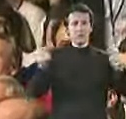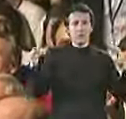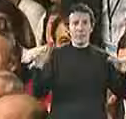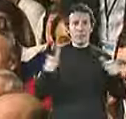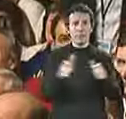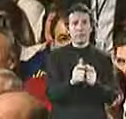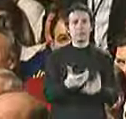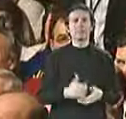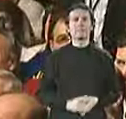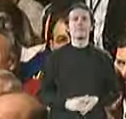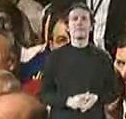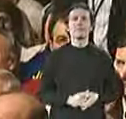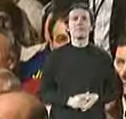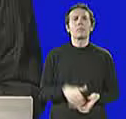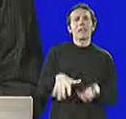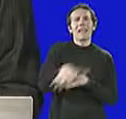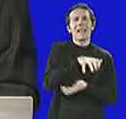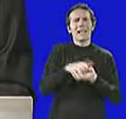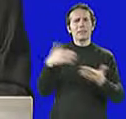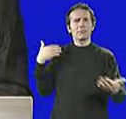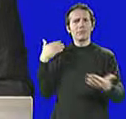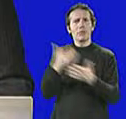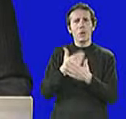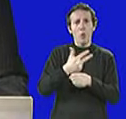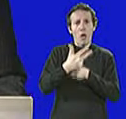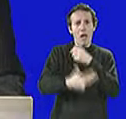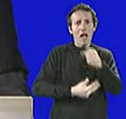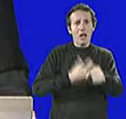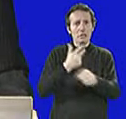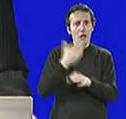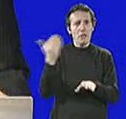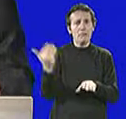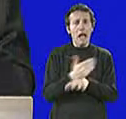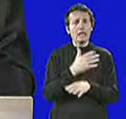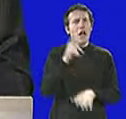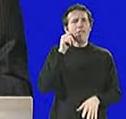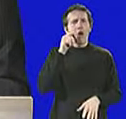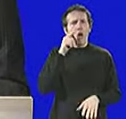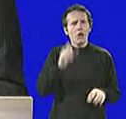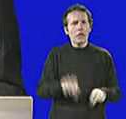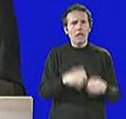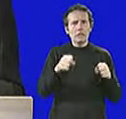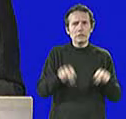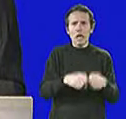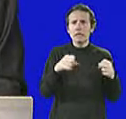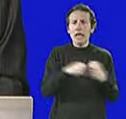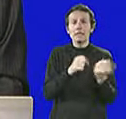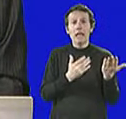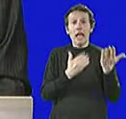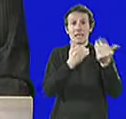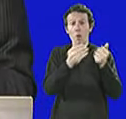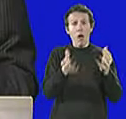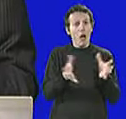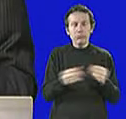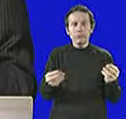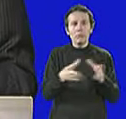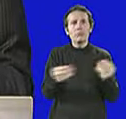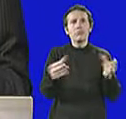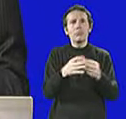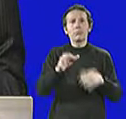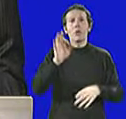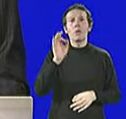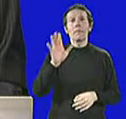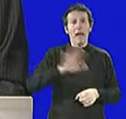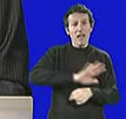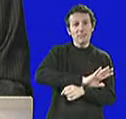La crise que nous connaissons depuis 3 ans a anéanti bien des efforts et ruiné bien des espoirs. Mais sur ces terres du